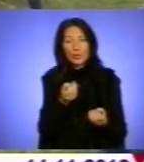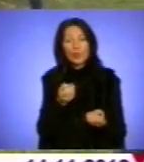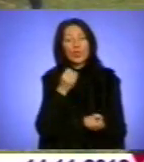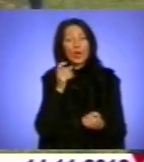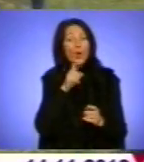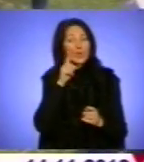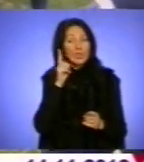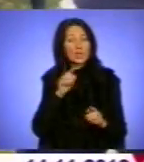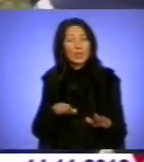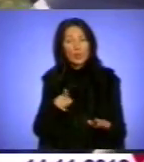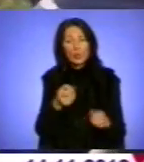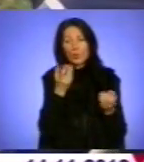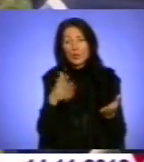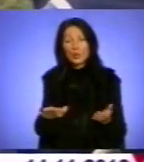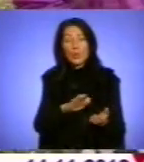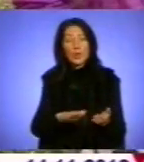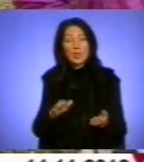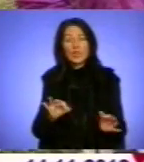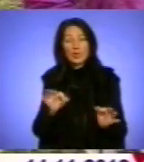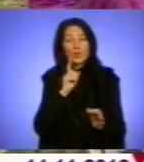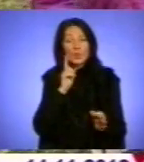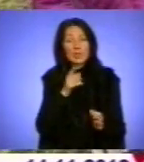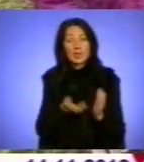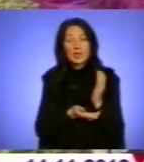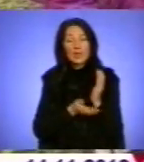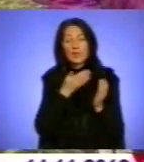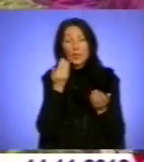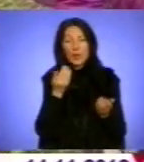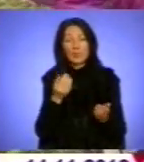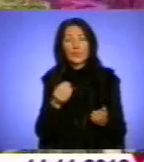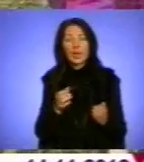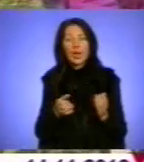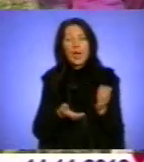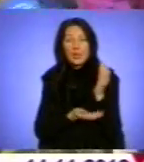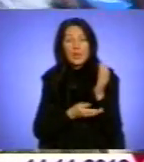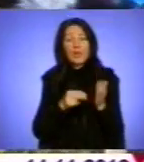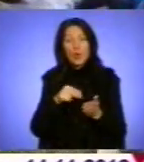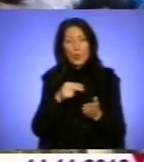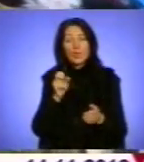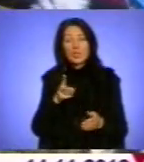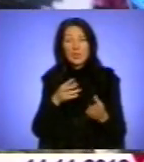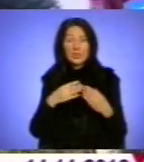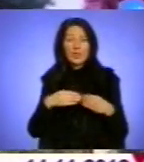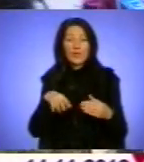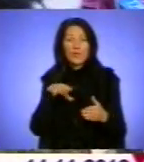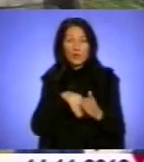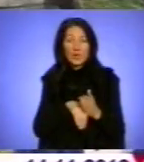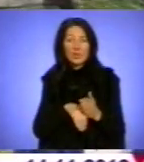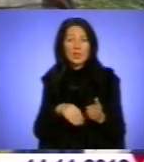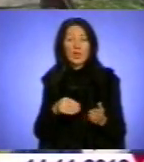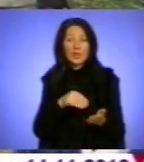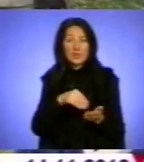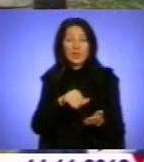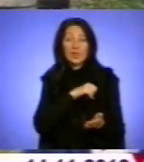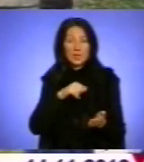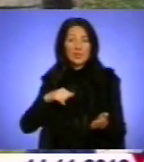ніяких зелених насаджень. Саджанці придбали за членські внески, висаджували голі руч члени організації. Це переважно